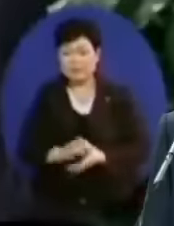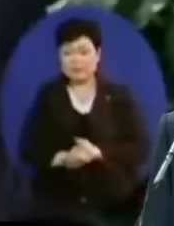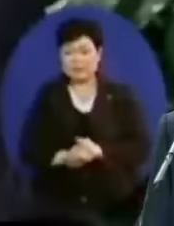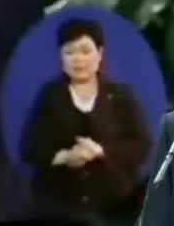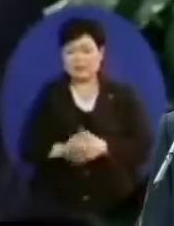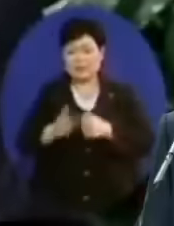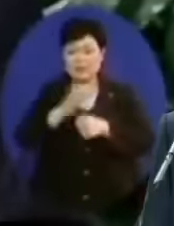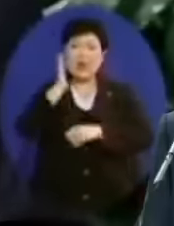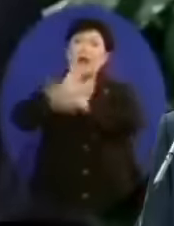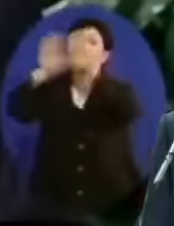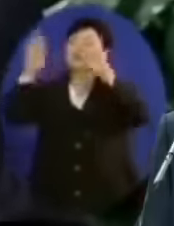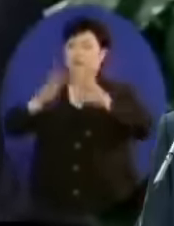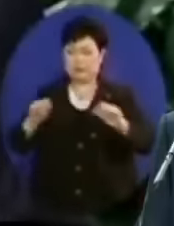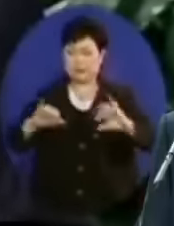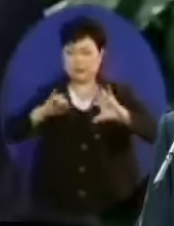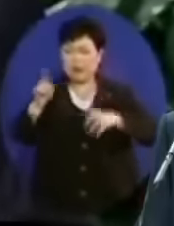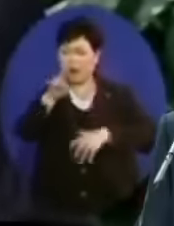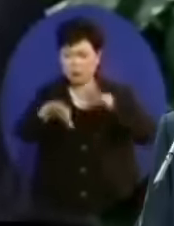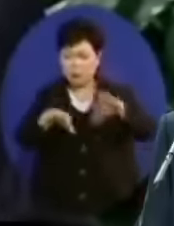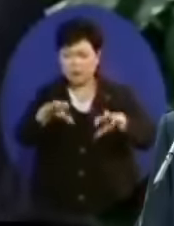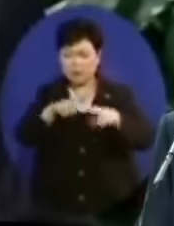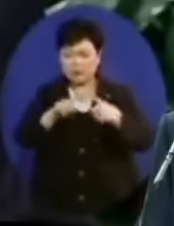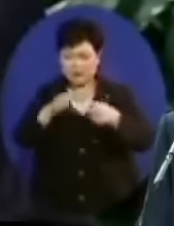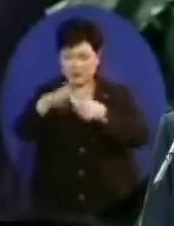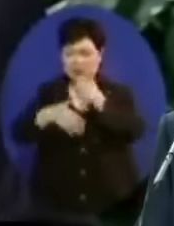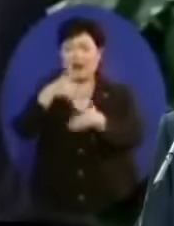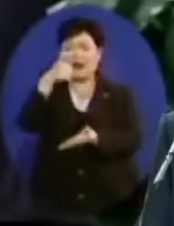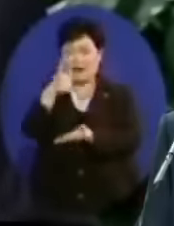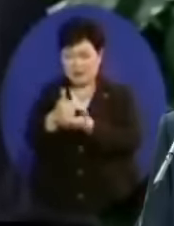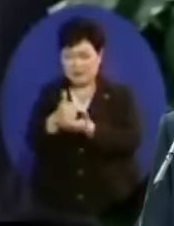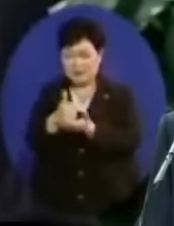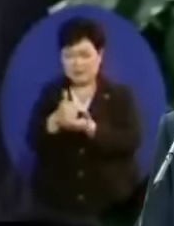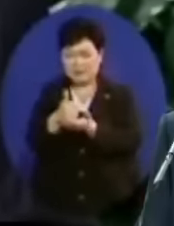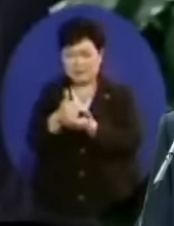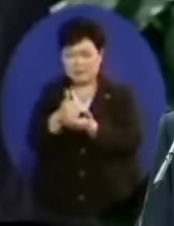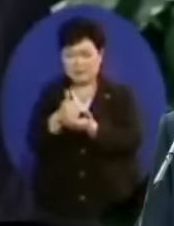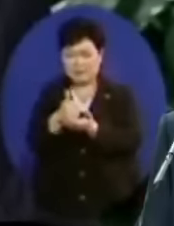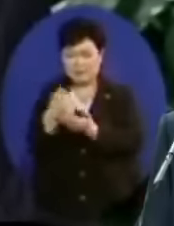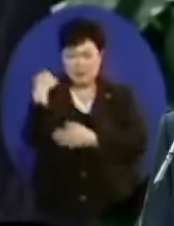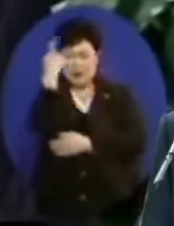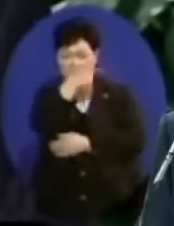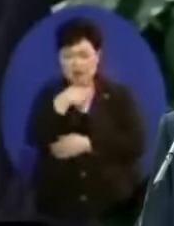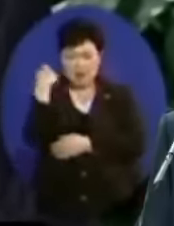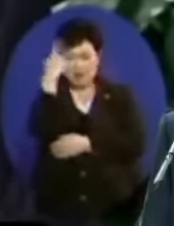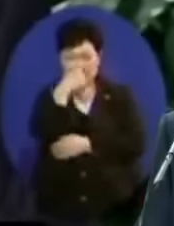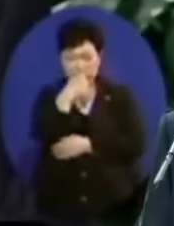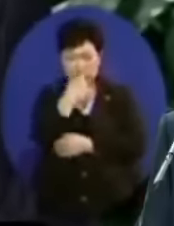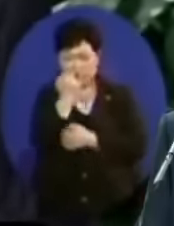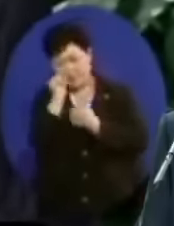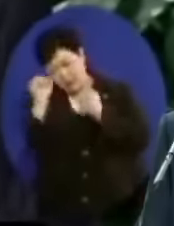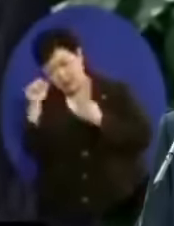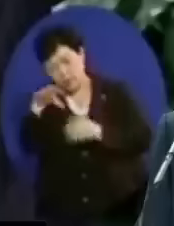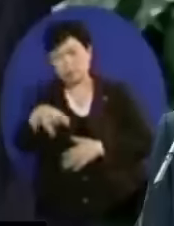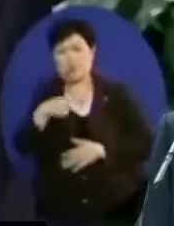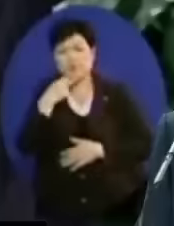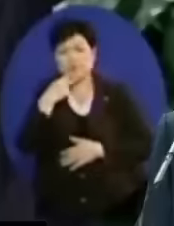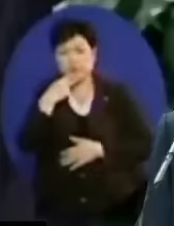그러니 하늘과 땅과 세계 어느 곳에 하나님의 얼굴을 피할 곳이 없습니다.